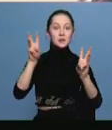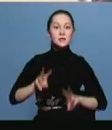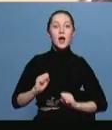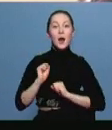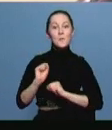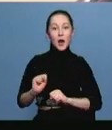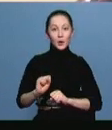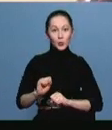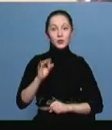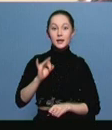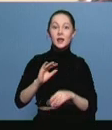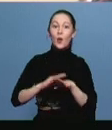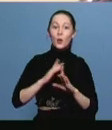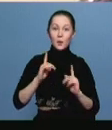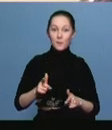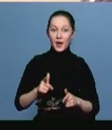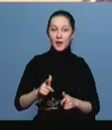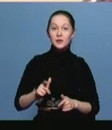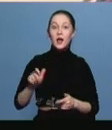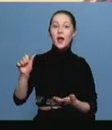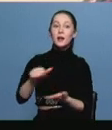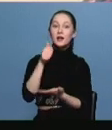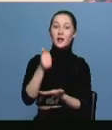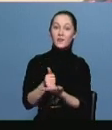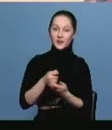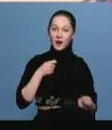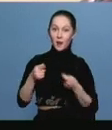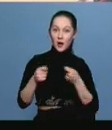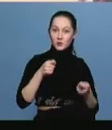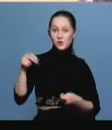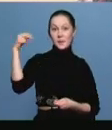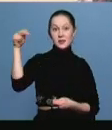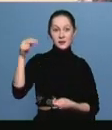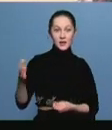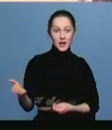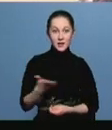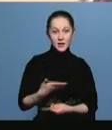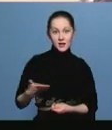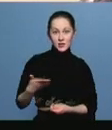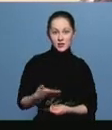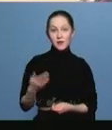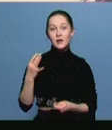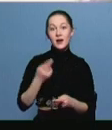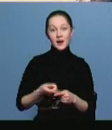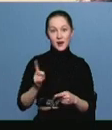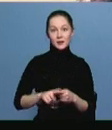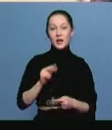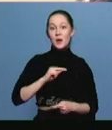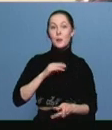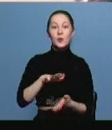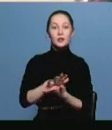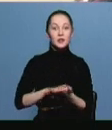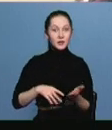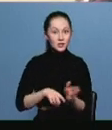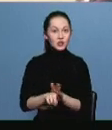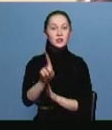с одобрения Верховного главнокомандующего нашей страны, президента, эта работа началась. Юноармейское